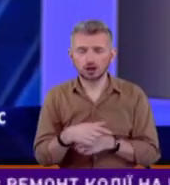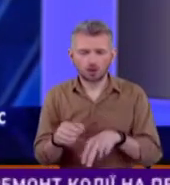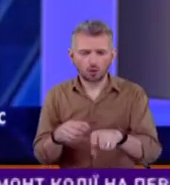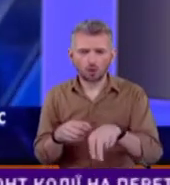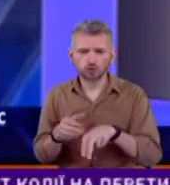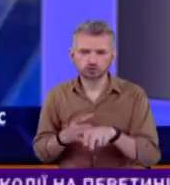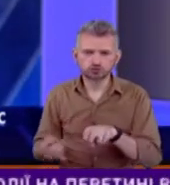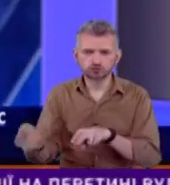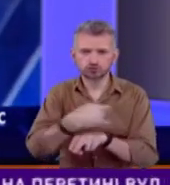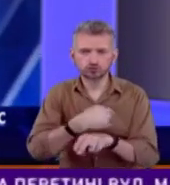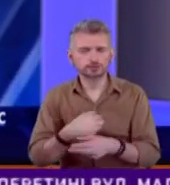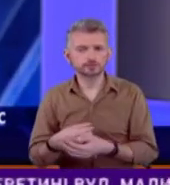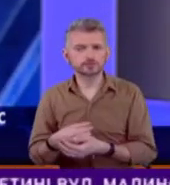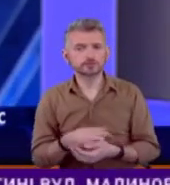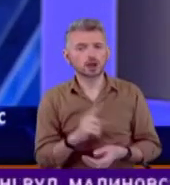того, щоб